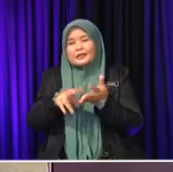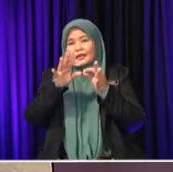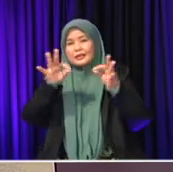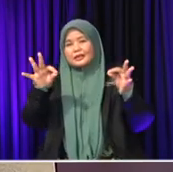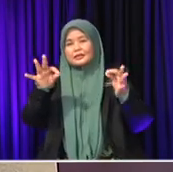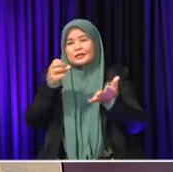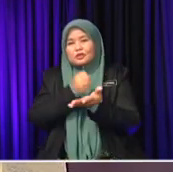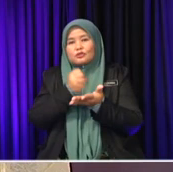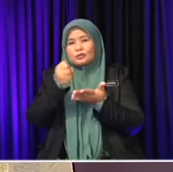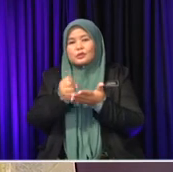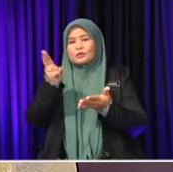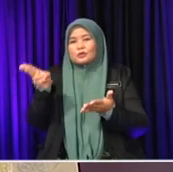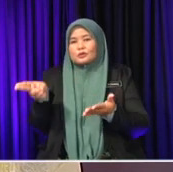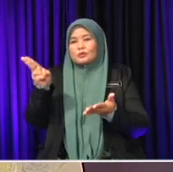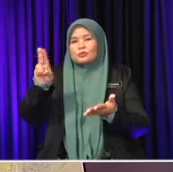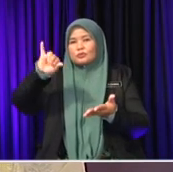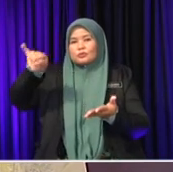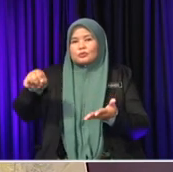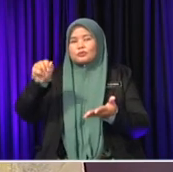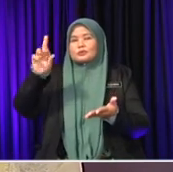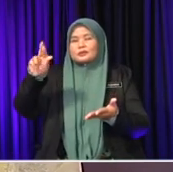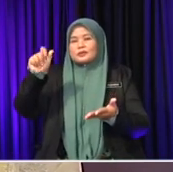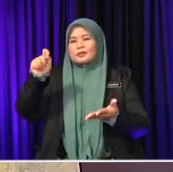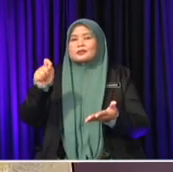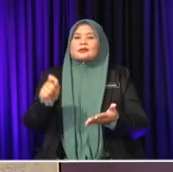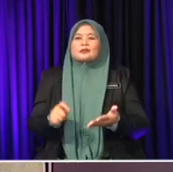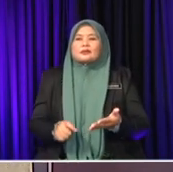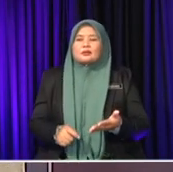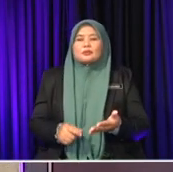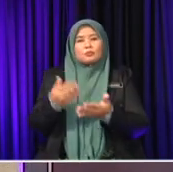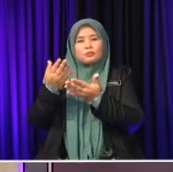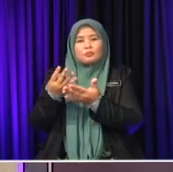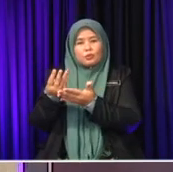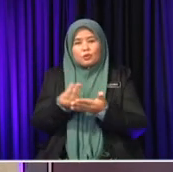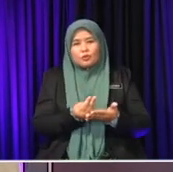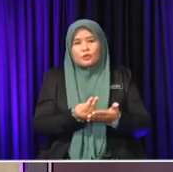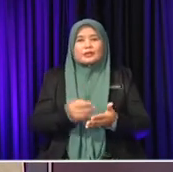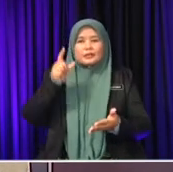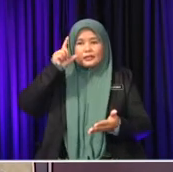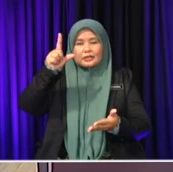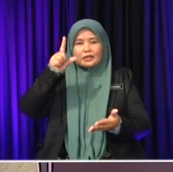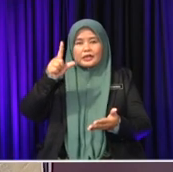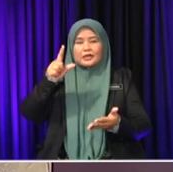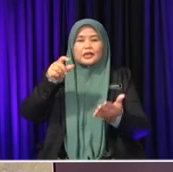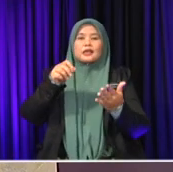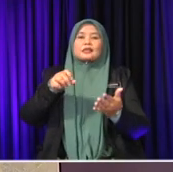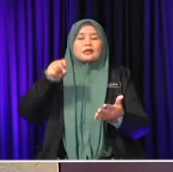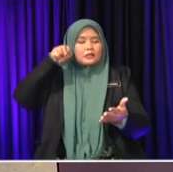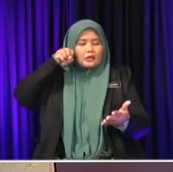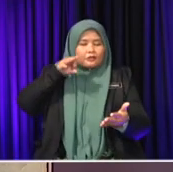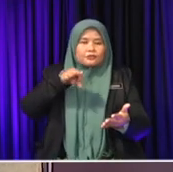Surah al-hujurat ayat 13 ini murid-murid mohonlah untuk kita melihat tafsirnya ya